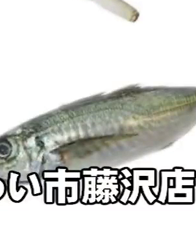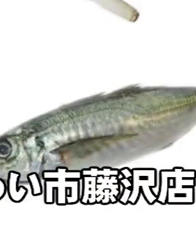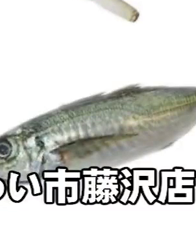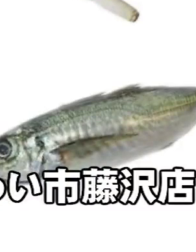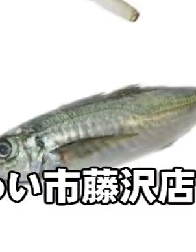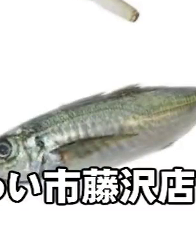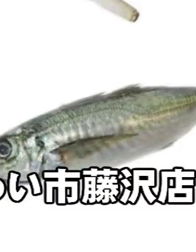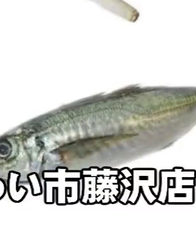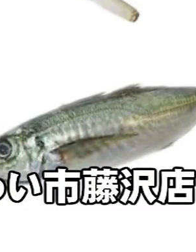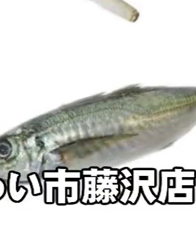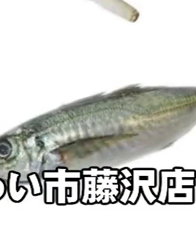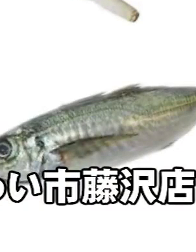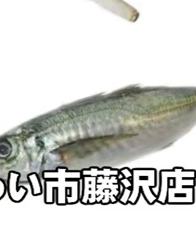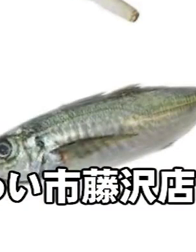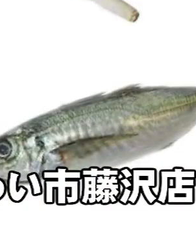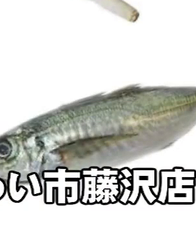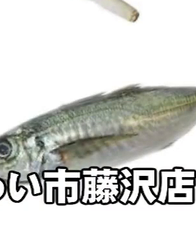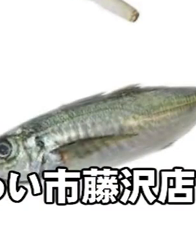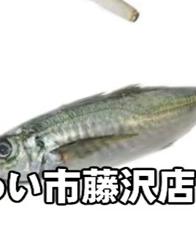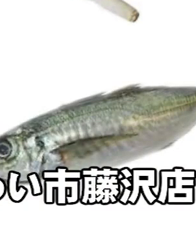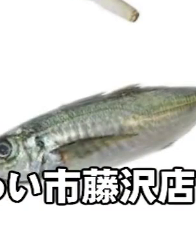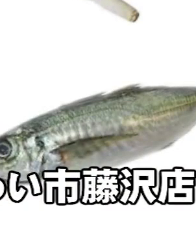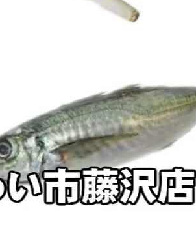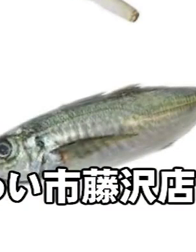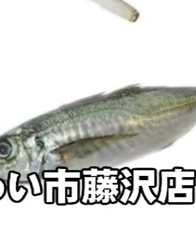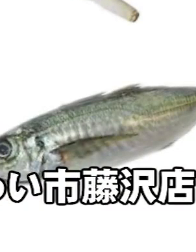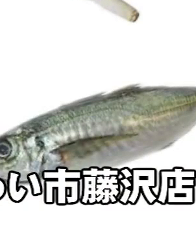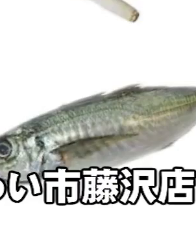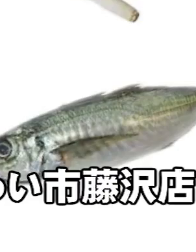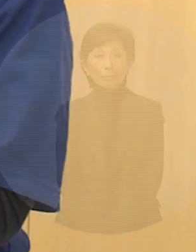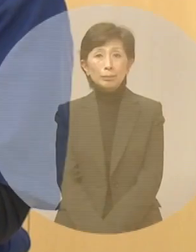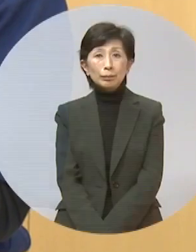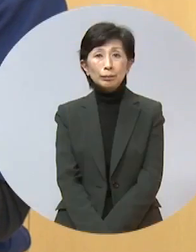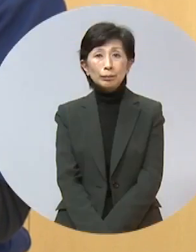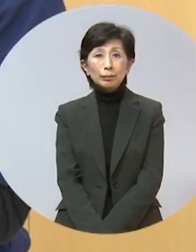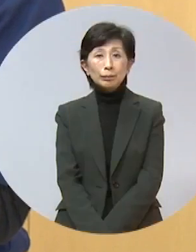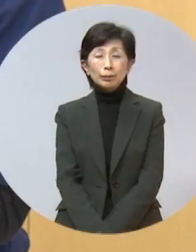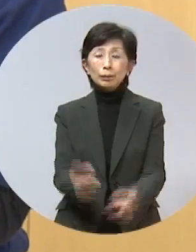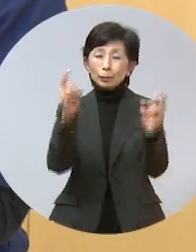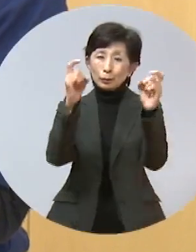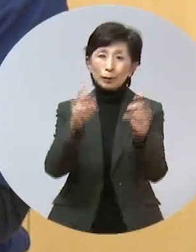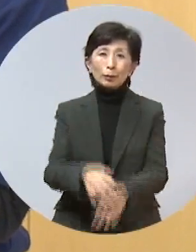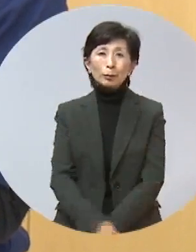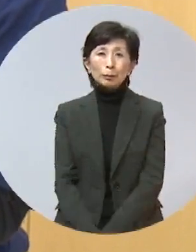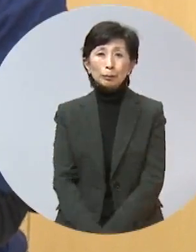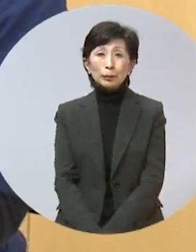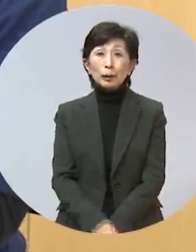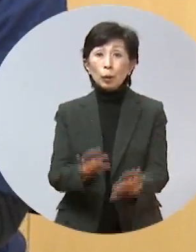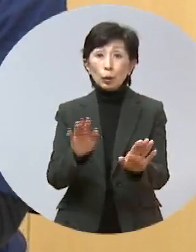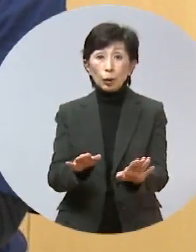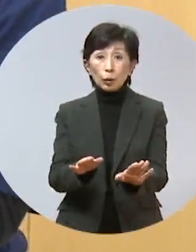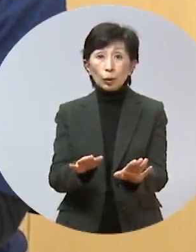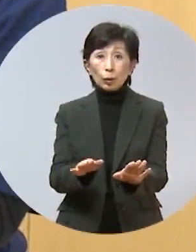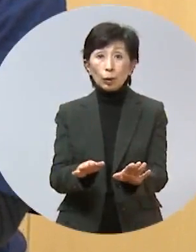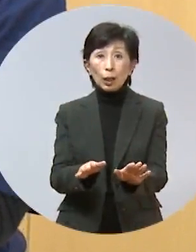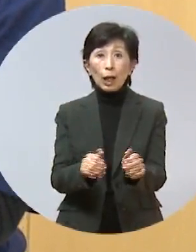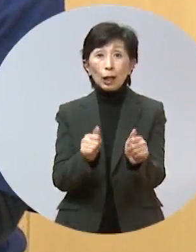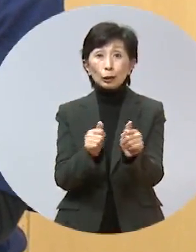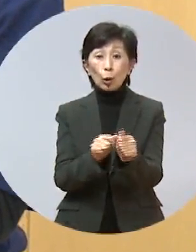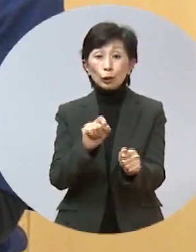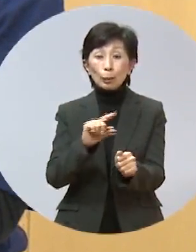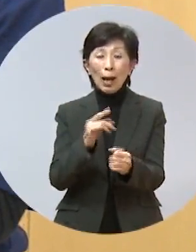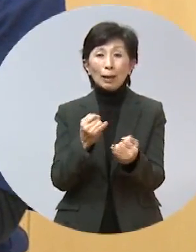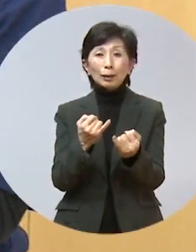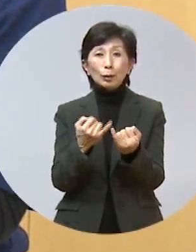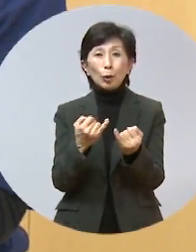産食材で簡単クッキング、藤沢ごはん。 こんにちは。今回は惣菜パンのようなほう